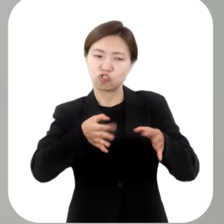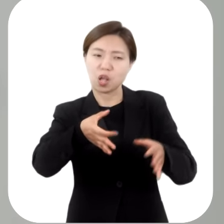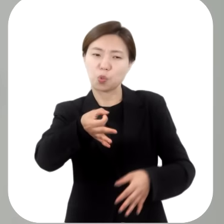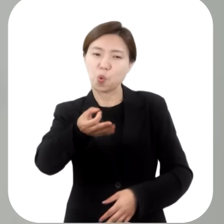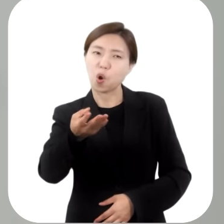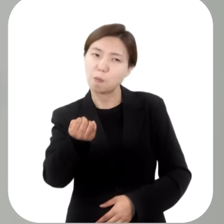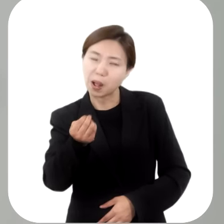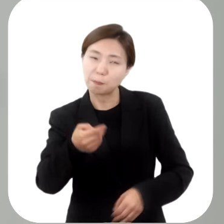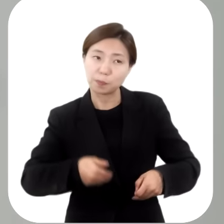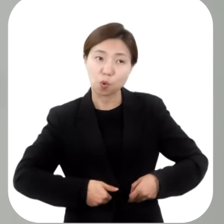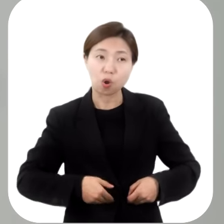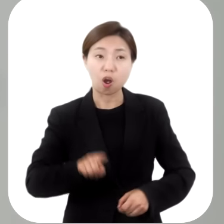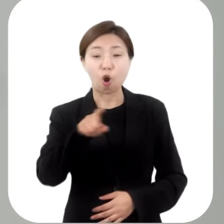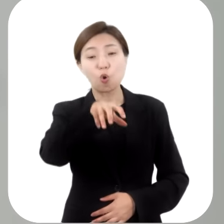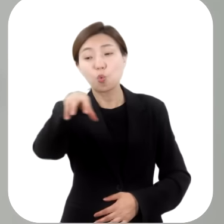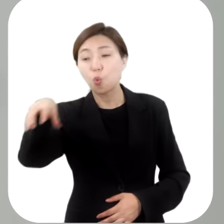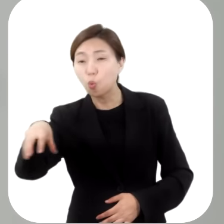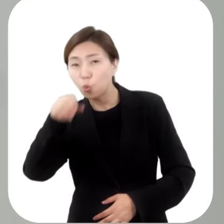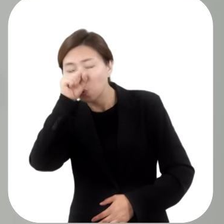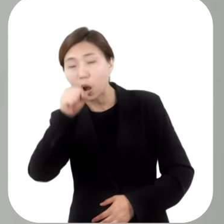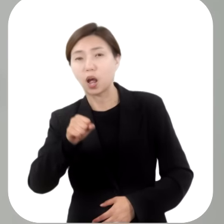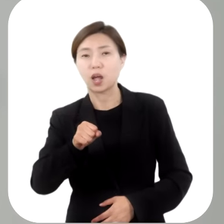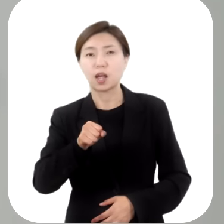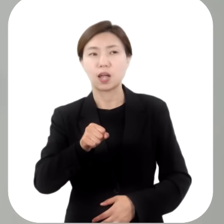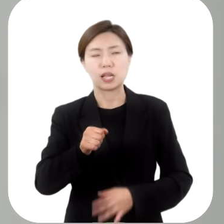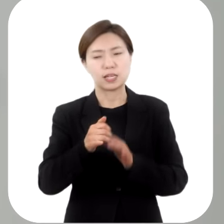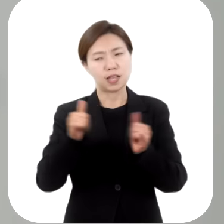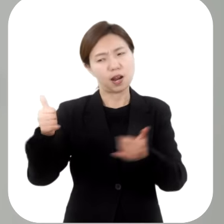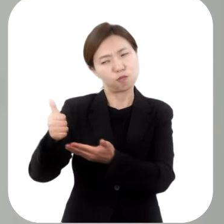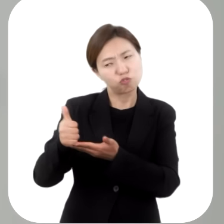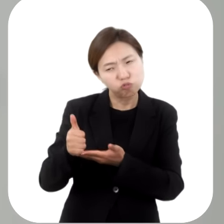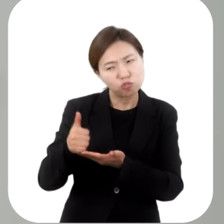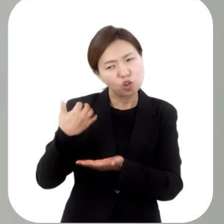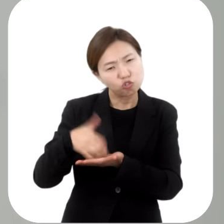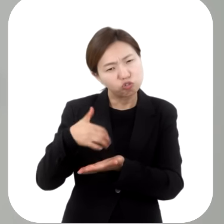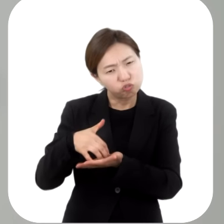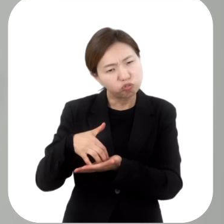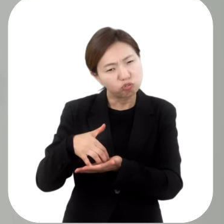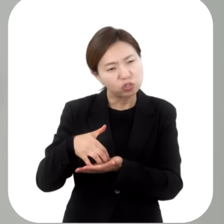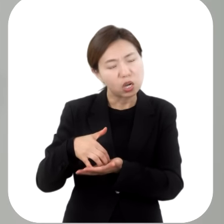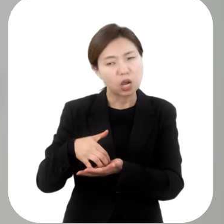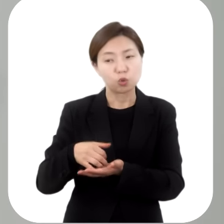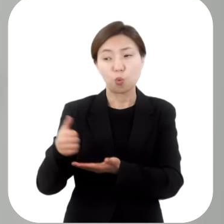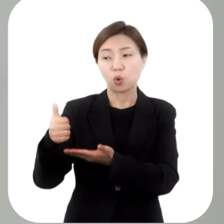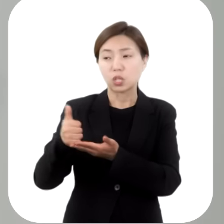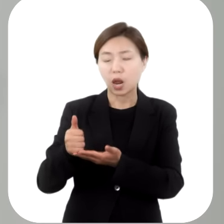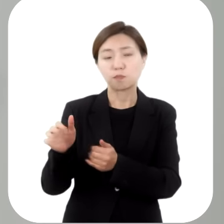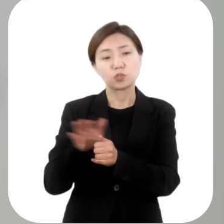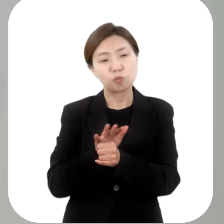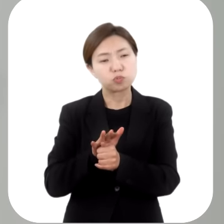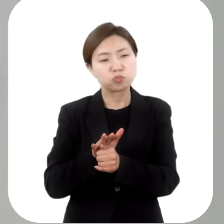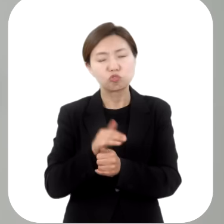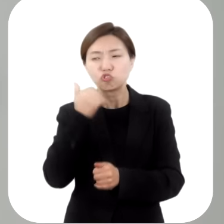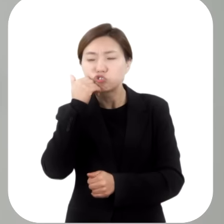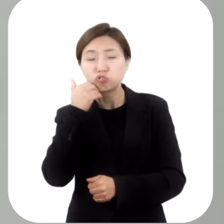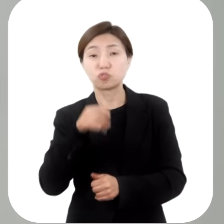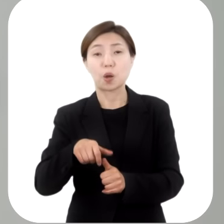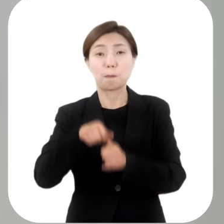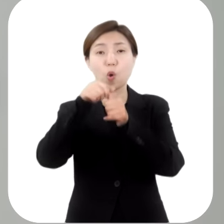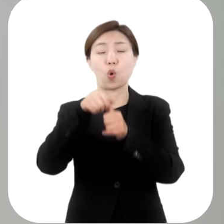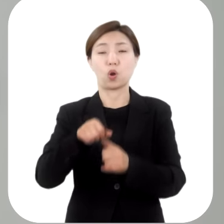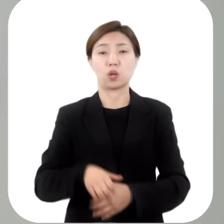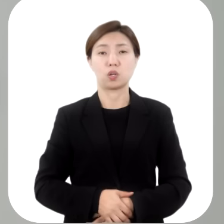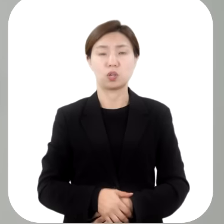투자 규모는 어느 정도가 돼야 되는지 위치는 어떤 데 구해야 되는지 사람은 최소한도 어떤 사람이 필요한지